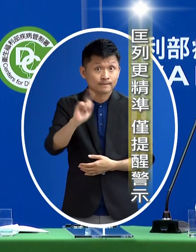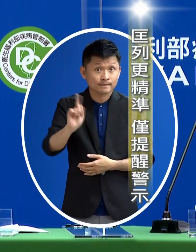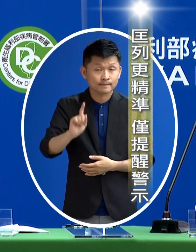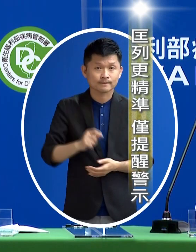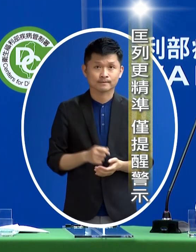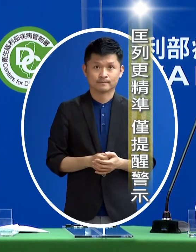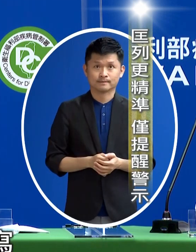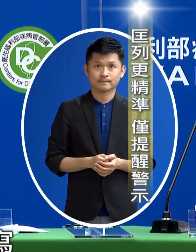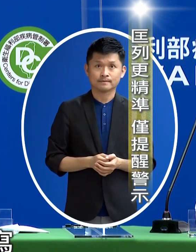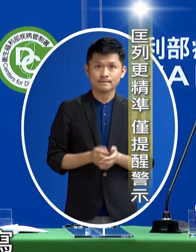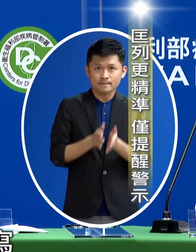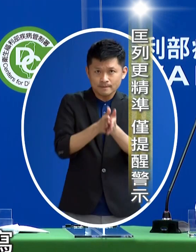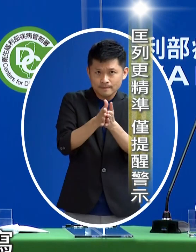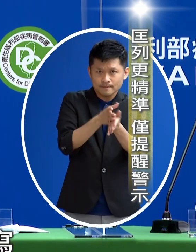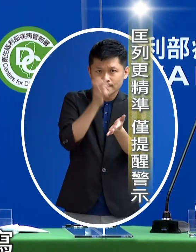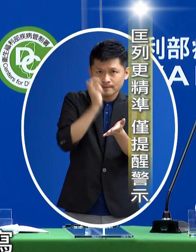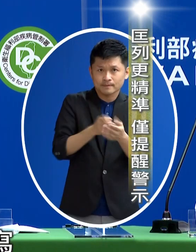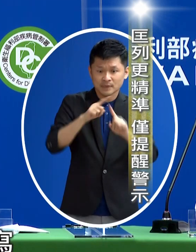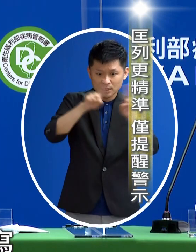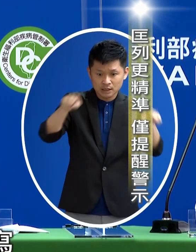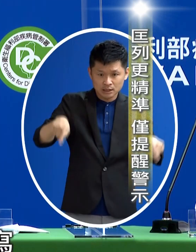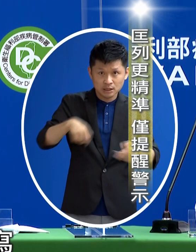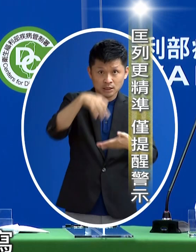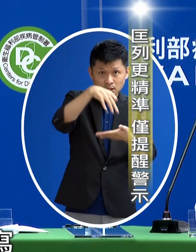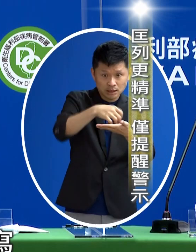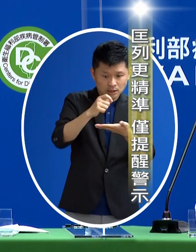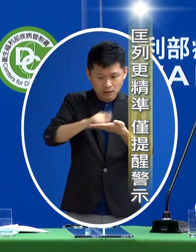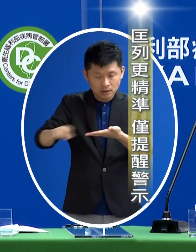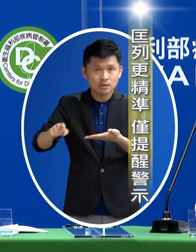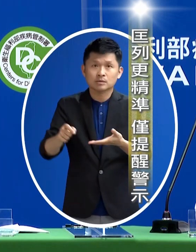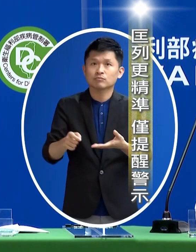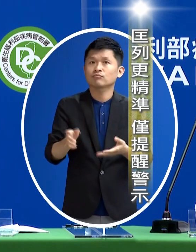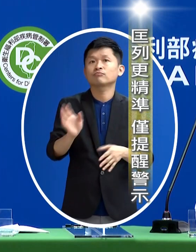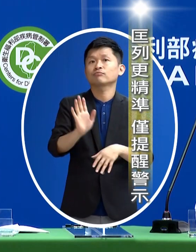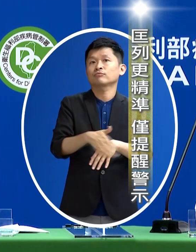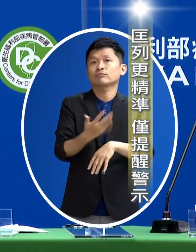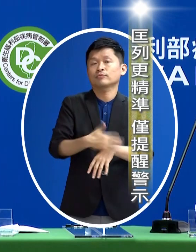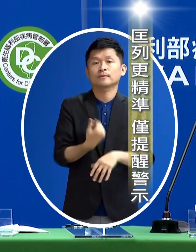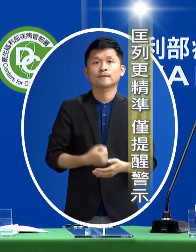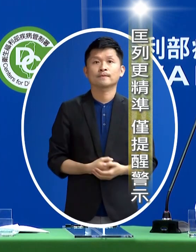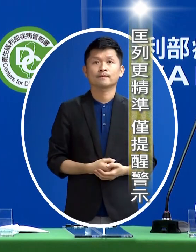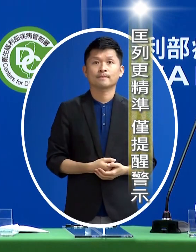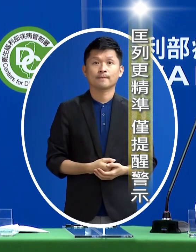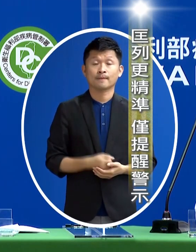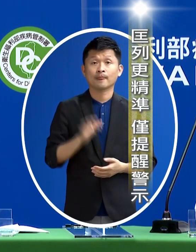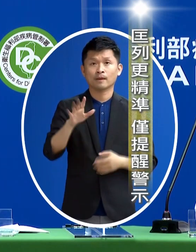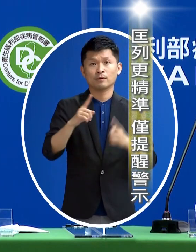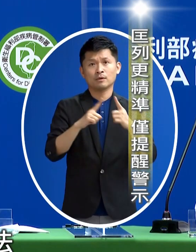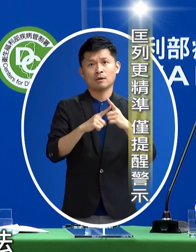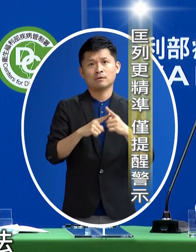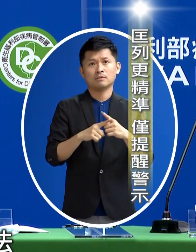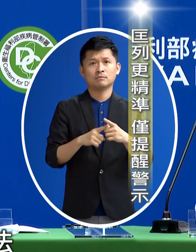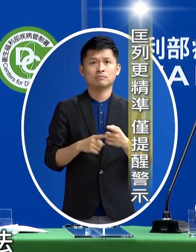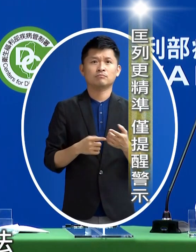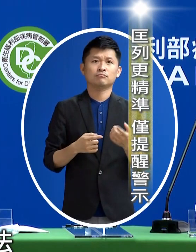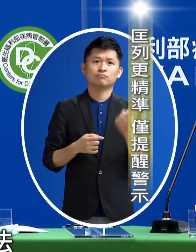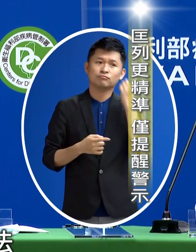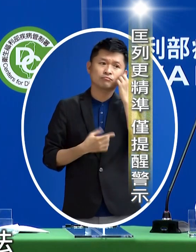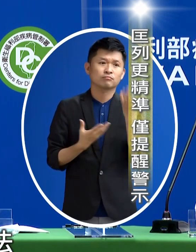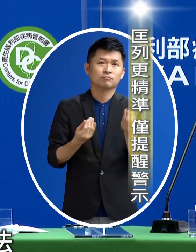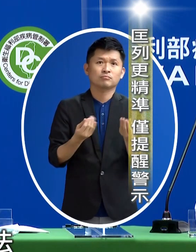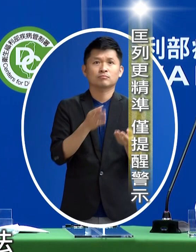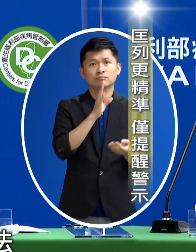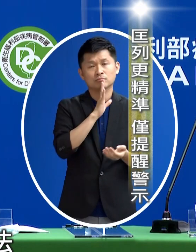会再要求做这个纸本的一个填写。好，那当然有些人一定是没有嘛。好，那但